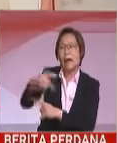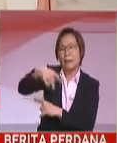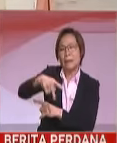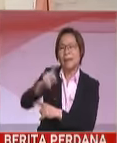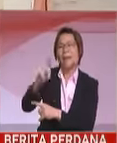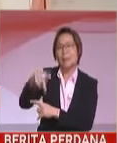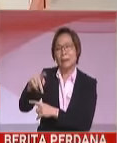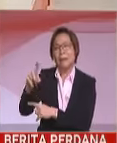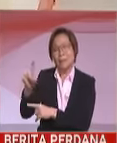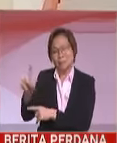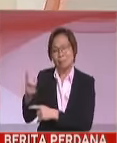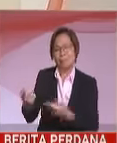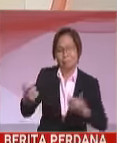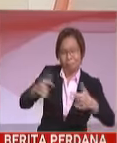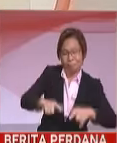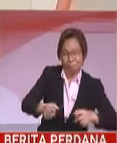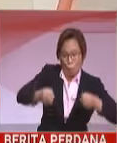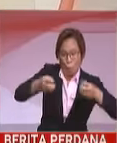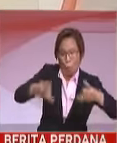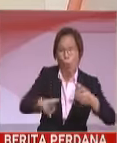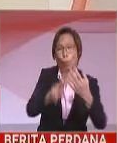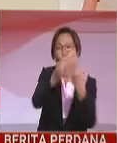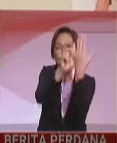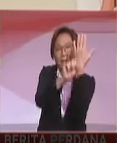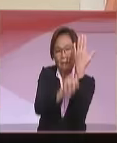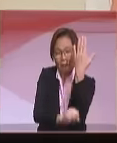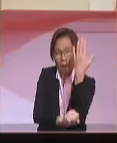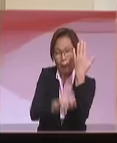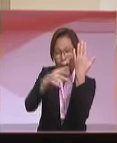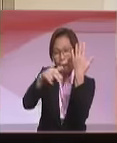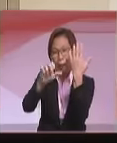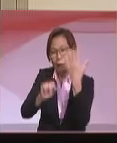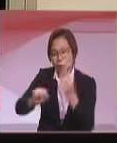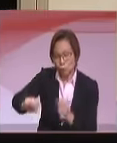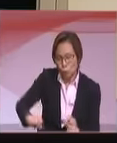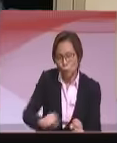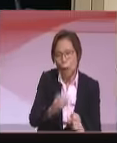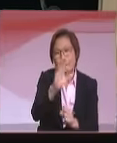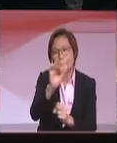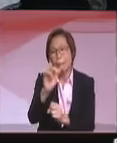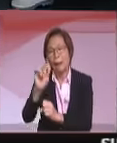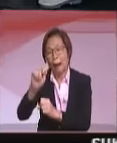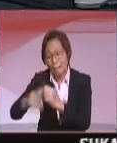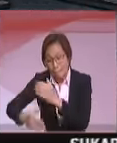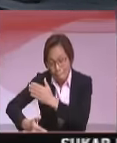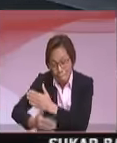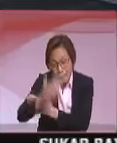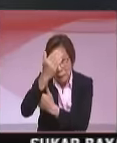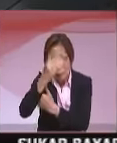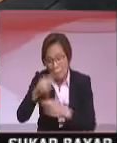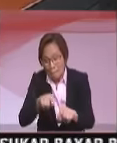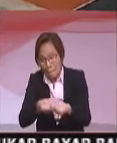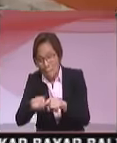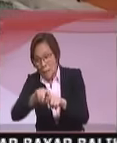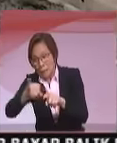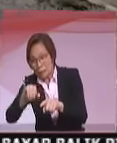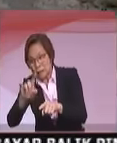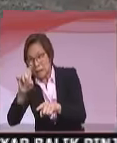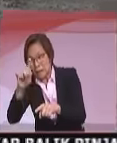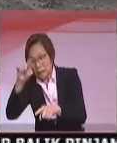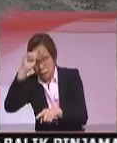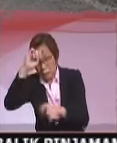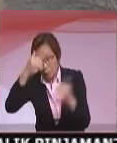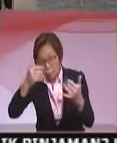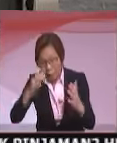PKPD. Dalam kejadian di Lebuh Raya Utara Selatan Plus, Sungai Bakap, awal pagi tadi, penyerang JDT dan anak